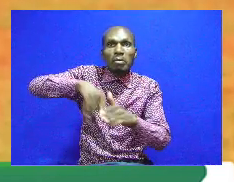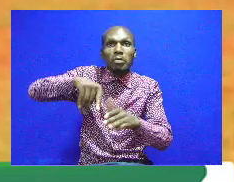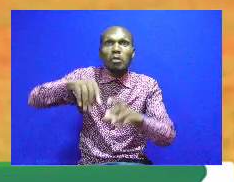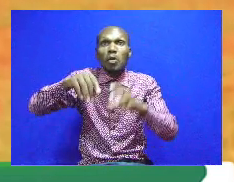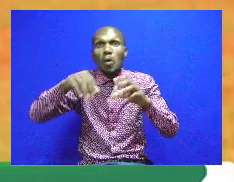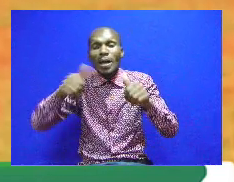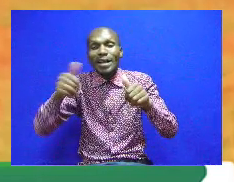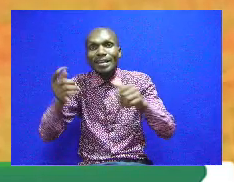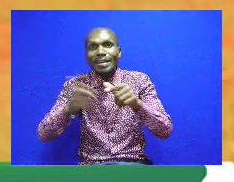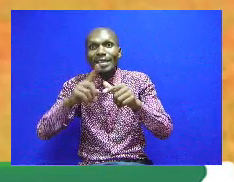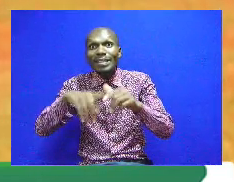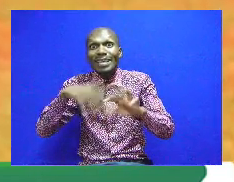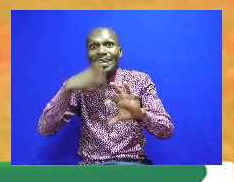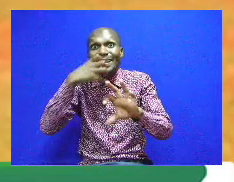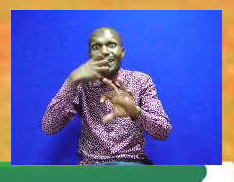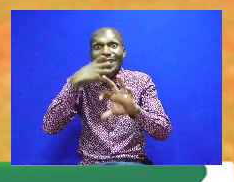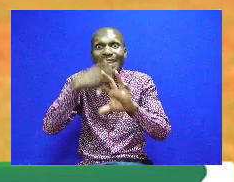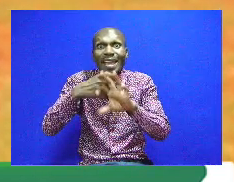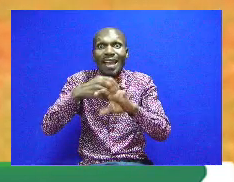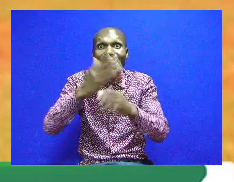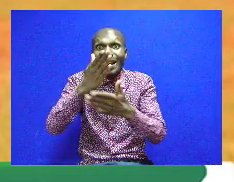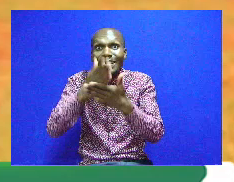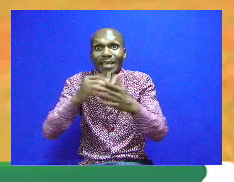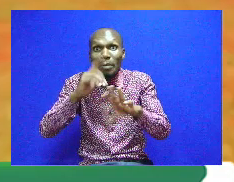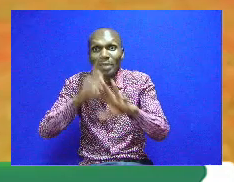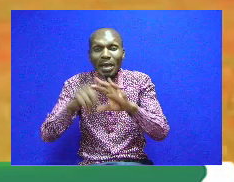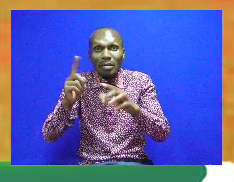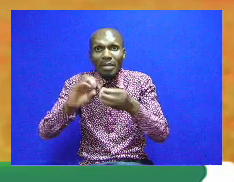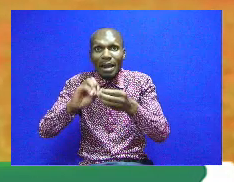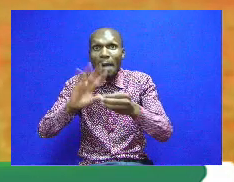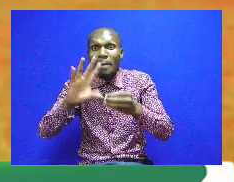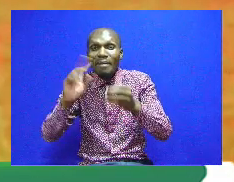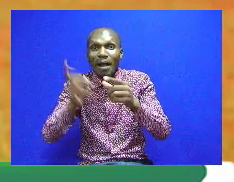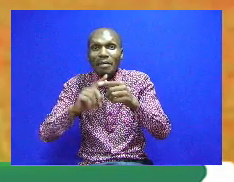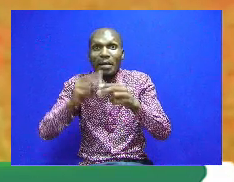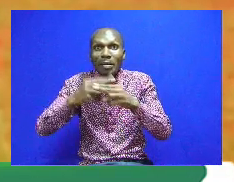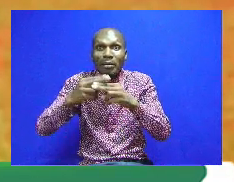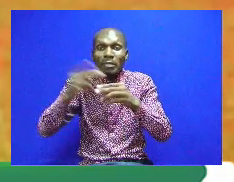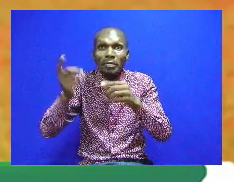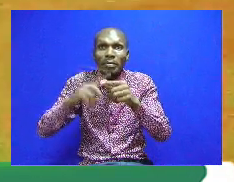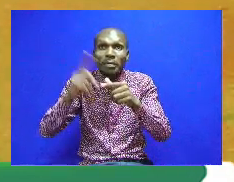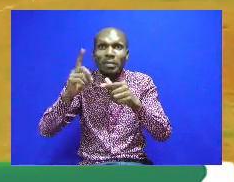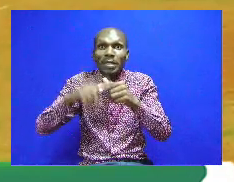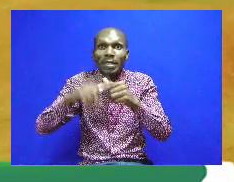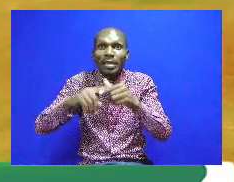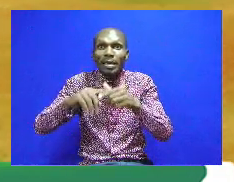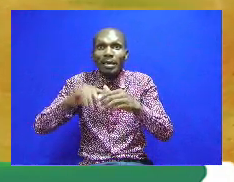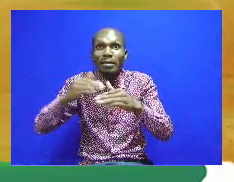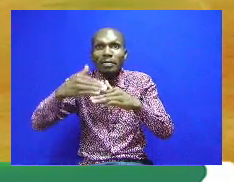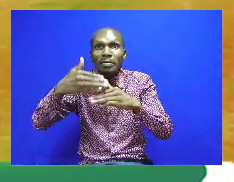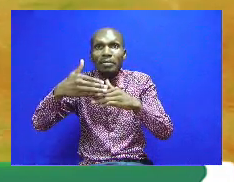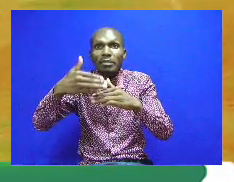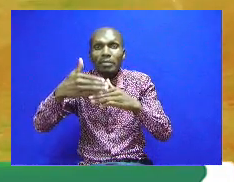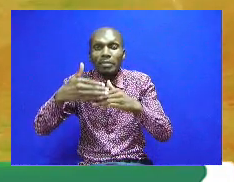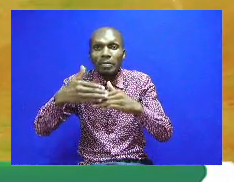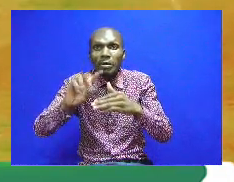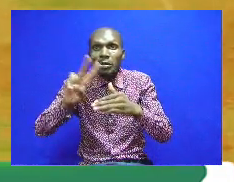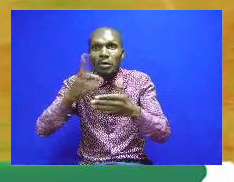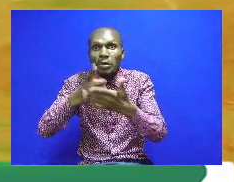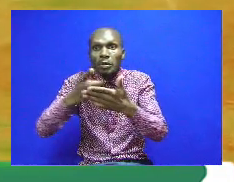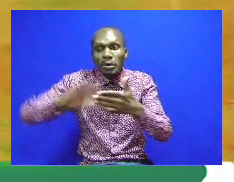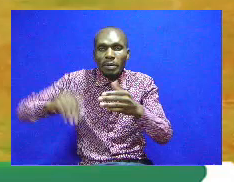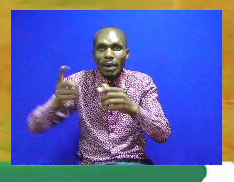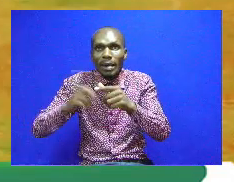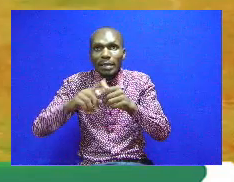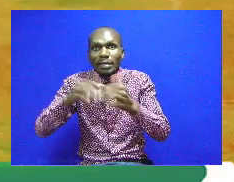Kwetu imekuwa mechi ngumu manake tumekuwa tunataka turudi back to number 5. Kidogo ligi ilitutoka 2 weeks ago kidogo,